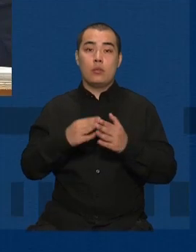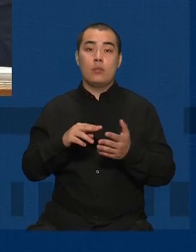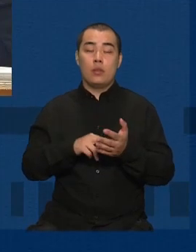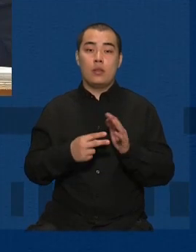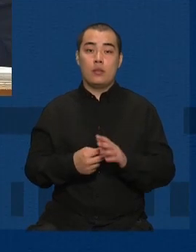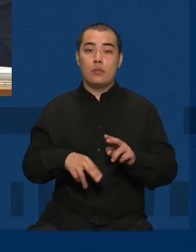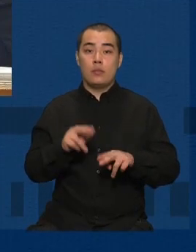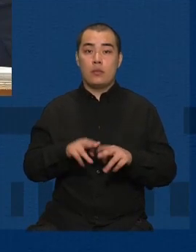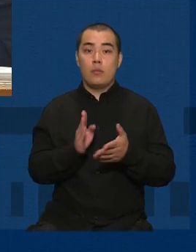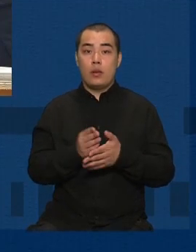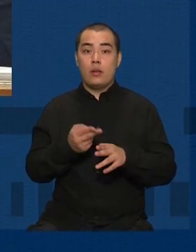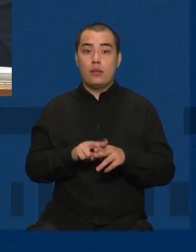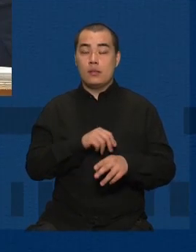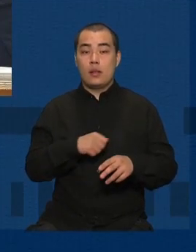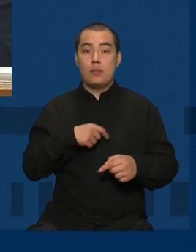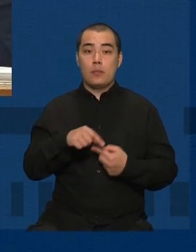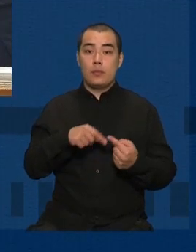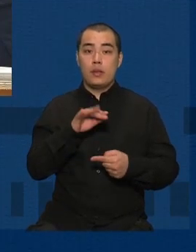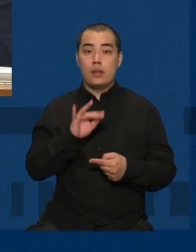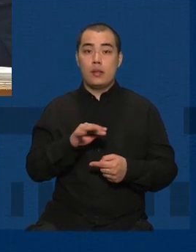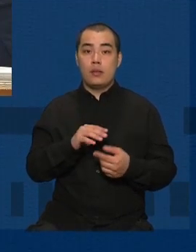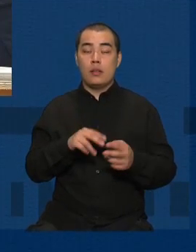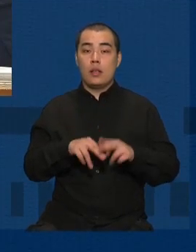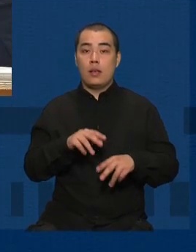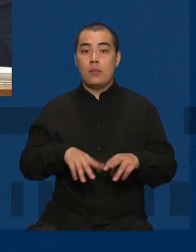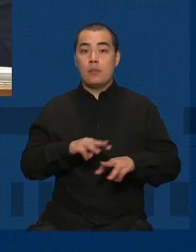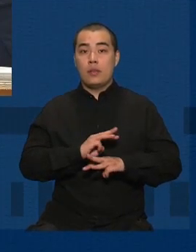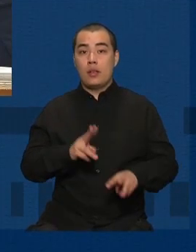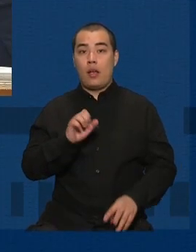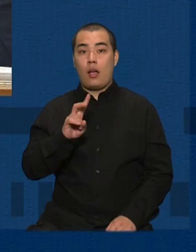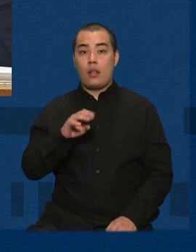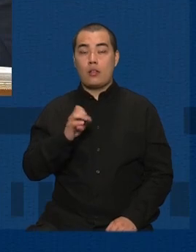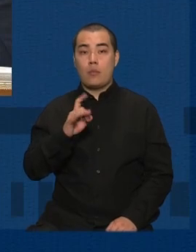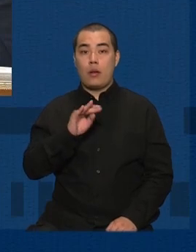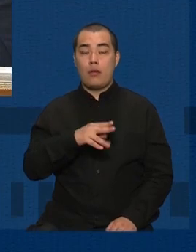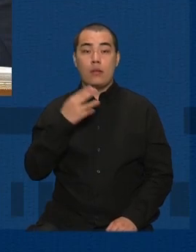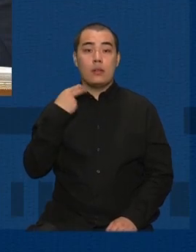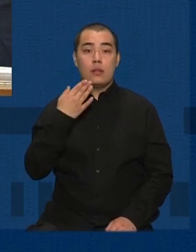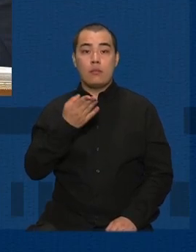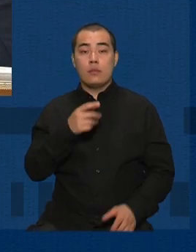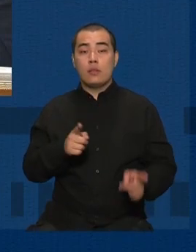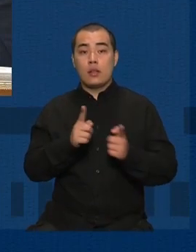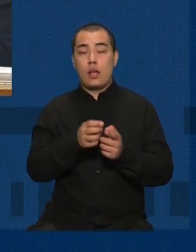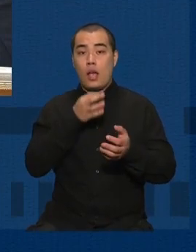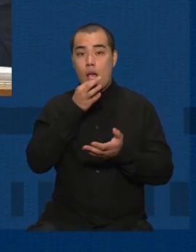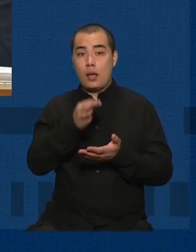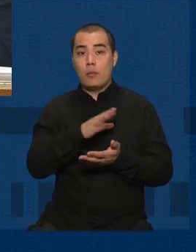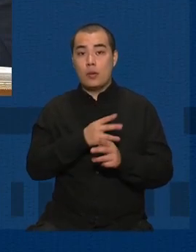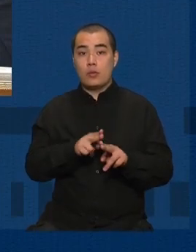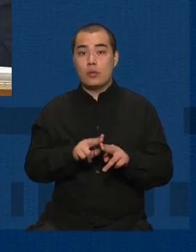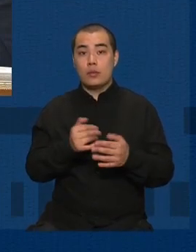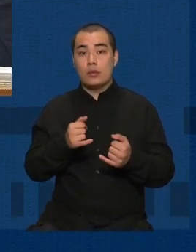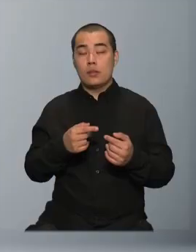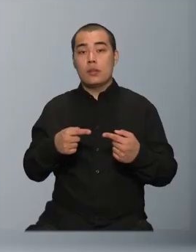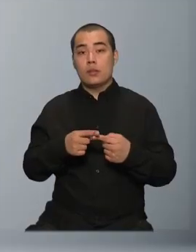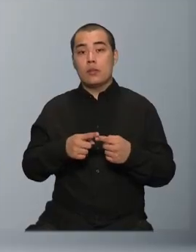жоспарланған. Ол туралы өнеркәсіп және құрылыс министрі Қанат Шарлапаев президент қабылдауында айтты. Оның сөзінше жалға